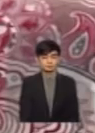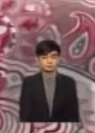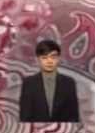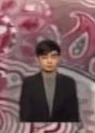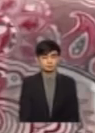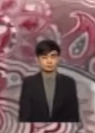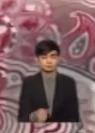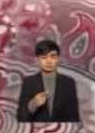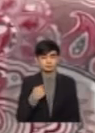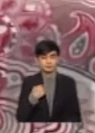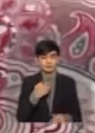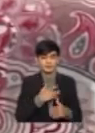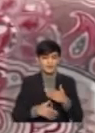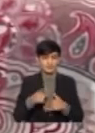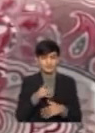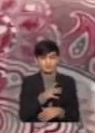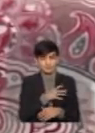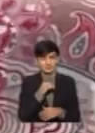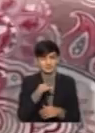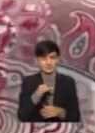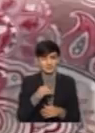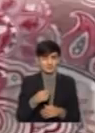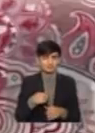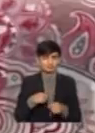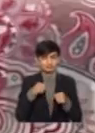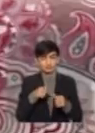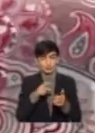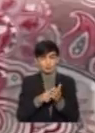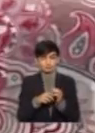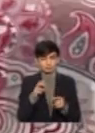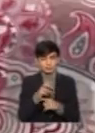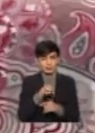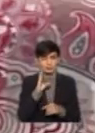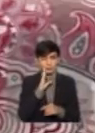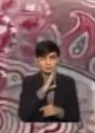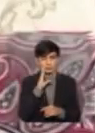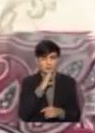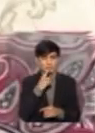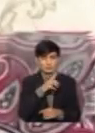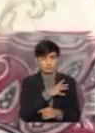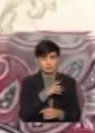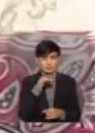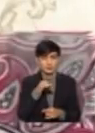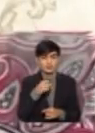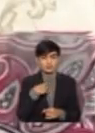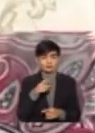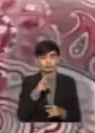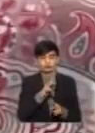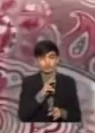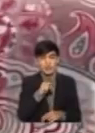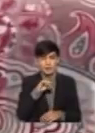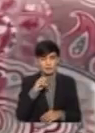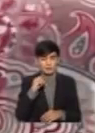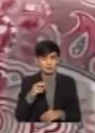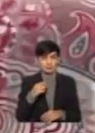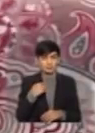Бірдеңе қуанып кірді, қолында нәрсесіне қуанып кірді деді. Мама, мама, деп маған. Осы қазір Айбек қазір деп мен сеген.